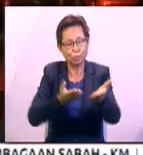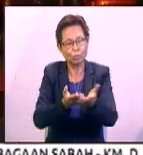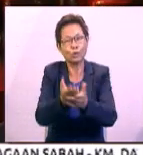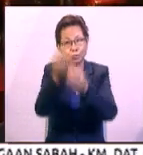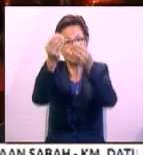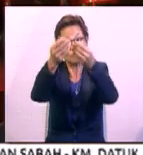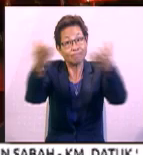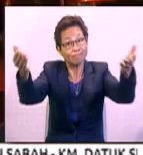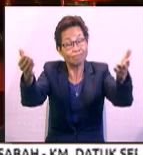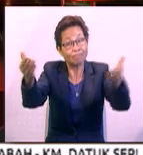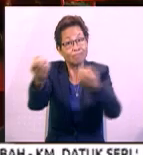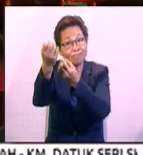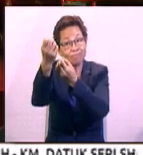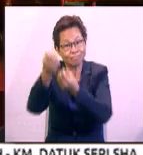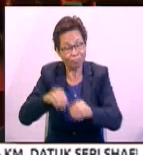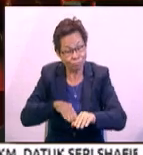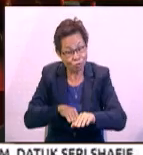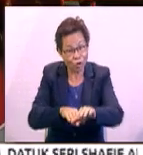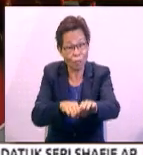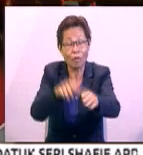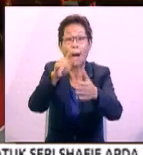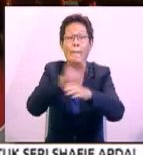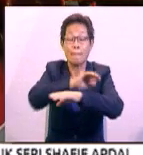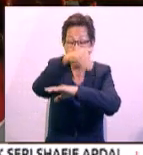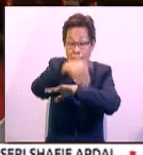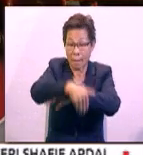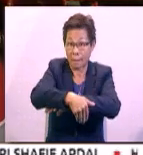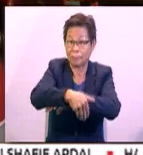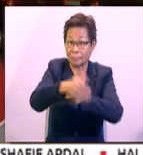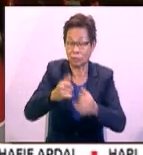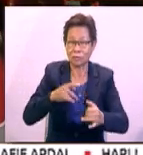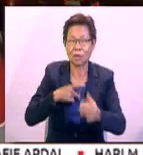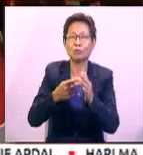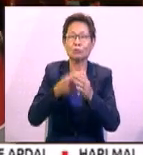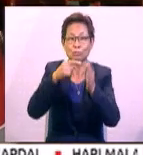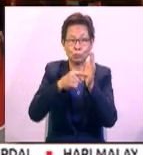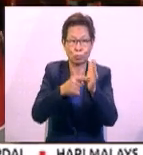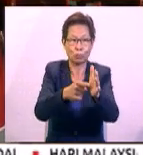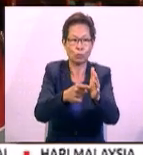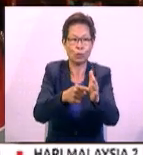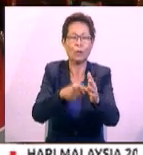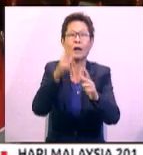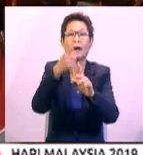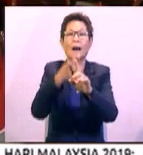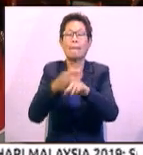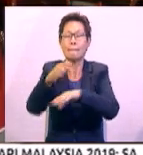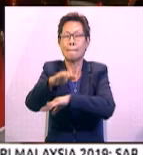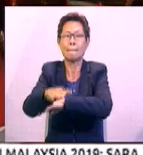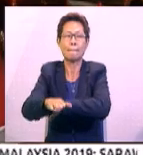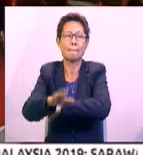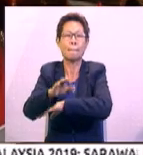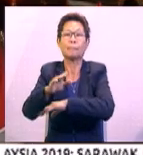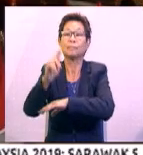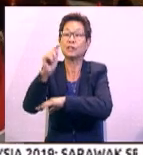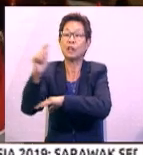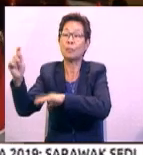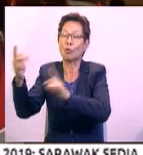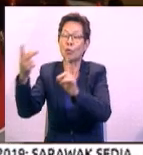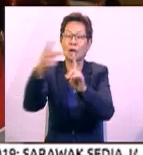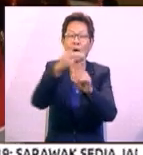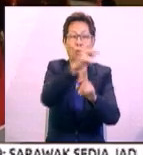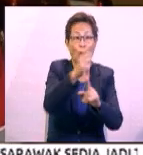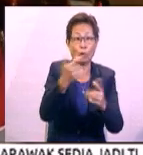anda. Dan pada malam ini, apa yang dapat saya gambarkan, kenderaan dari arah Pantai Timur menghala ke Ibu Negara